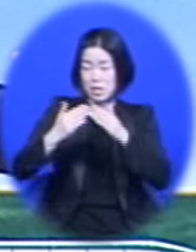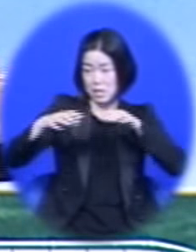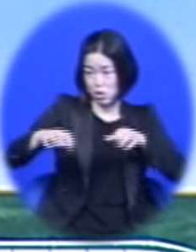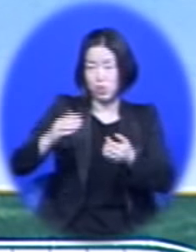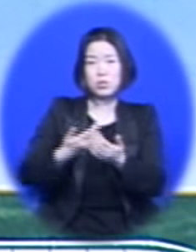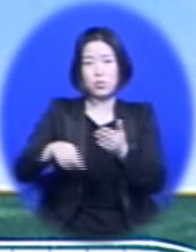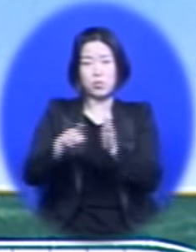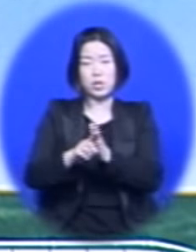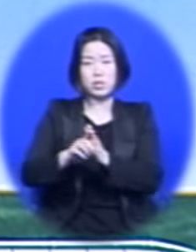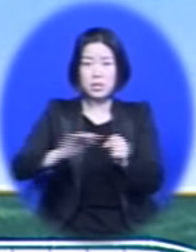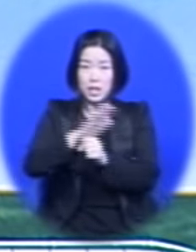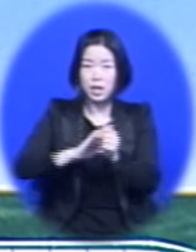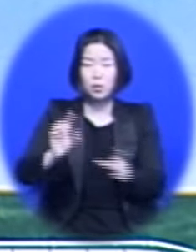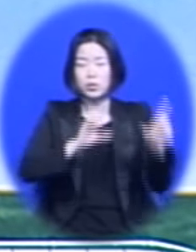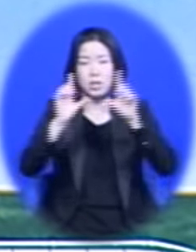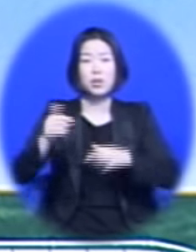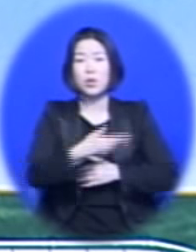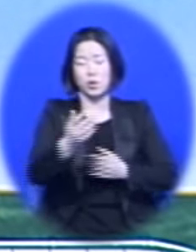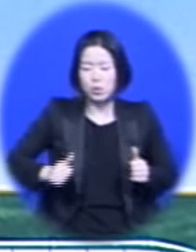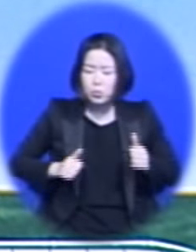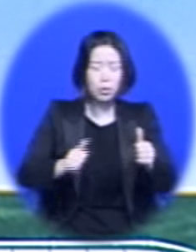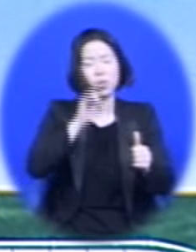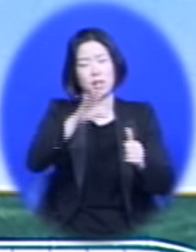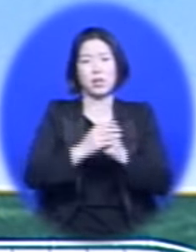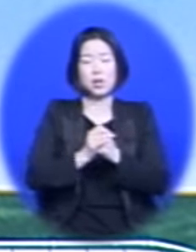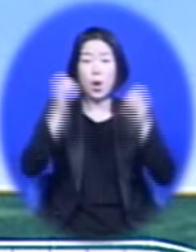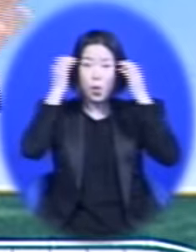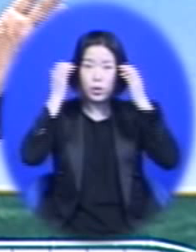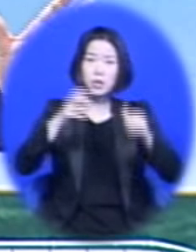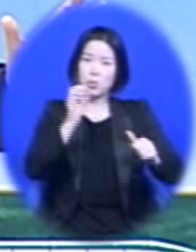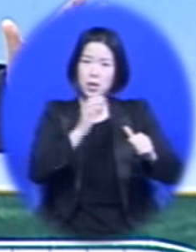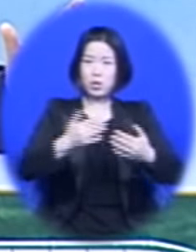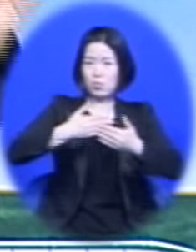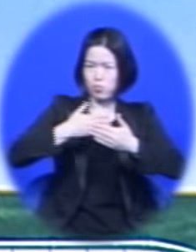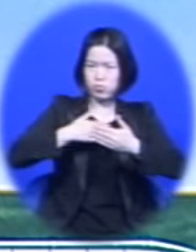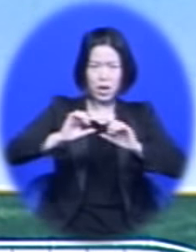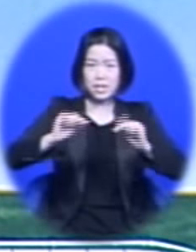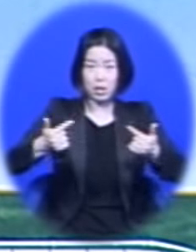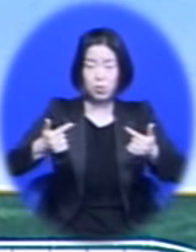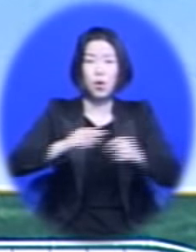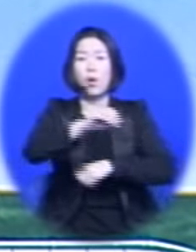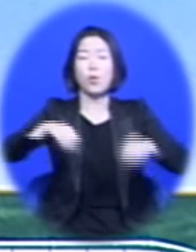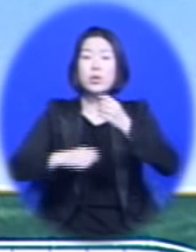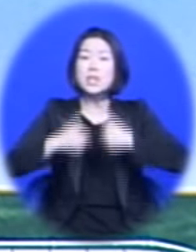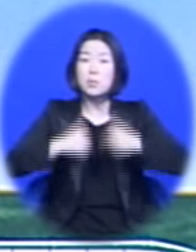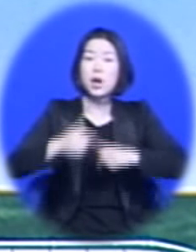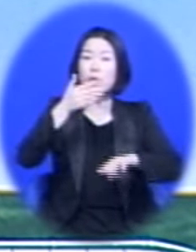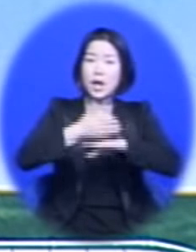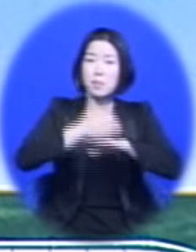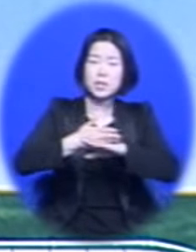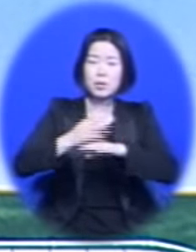거 여러분이 노력해서 되는 거 아닙니다. 고난도 박해도 무서워하지 않고 오히려 기뻐하고